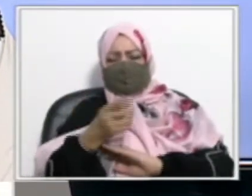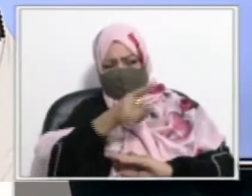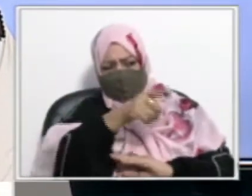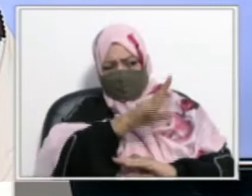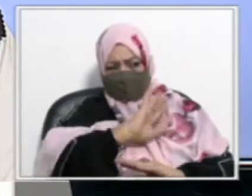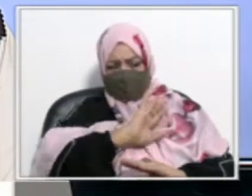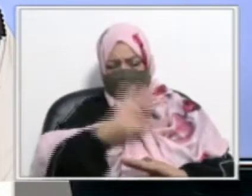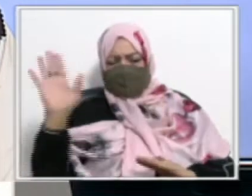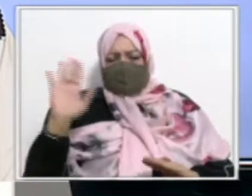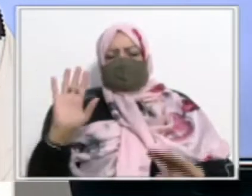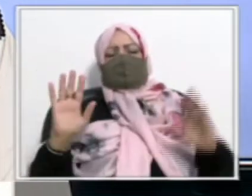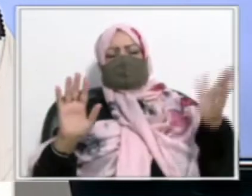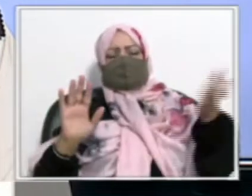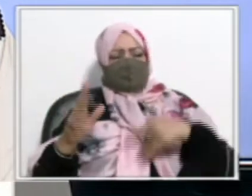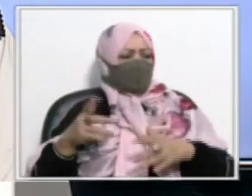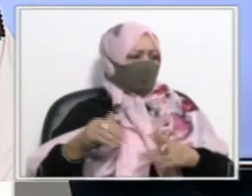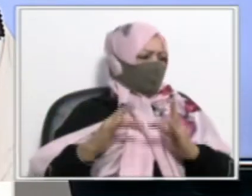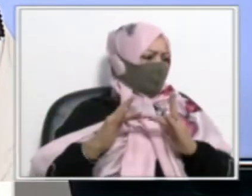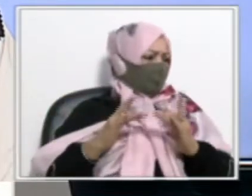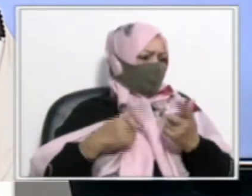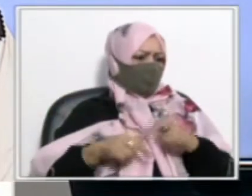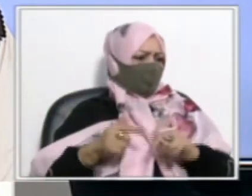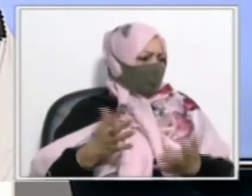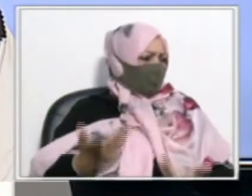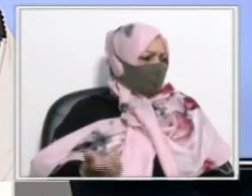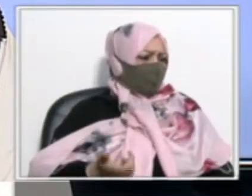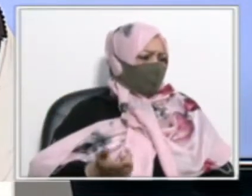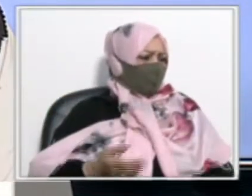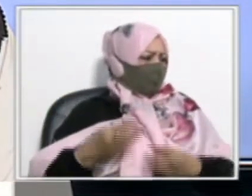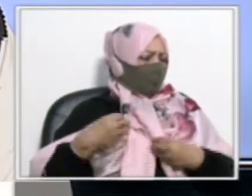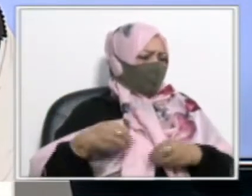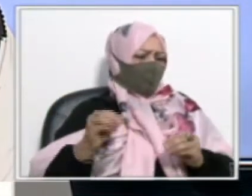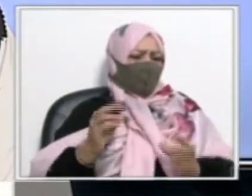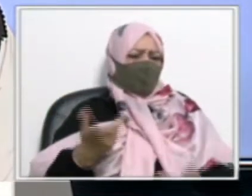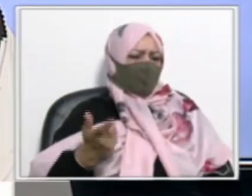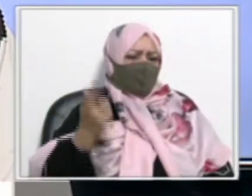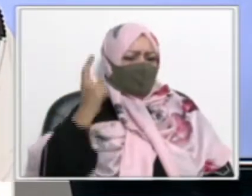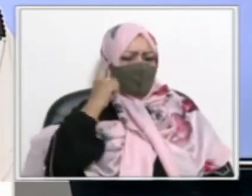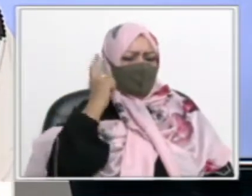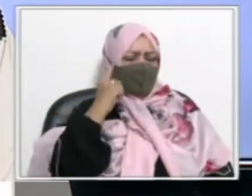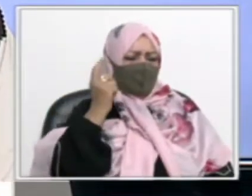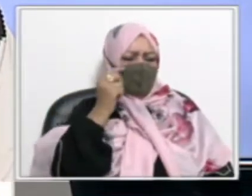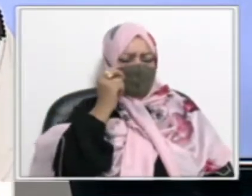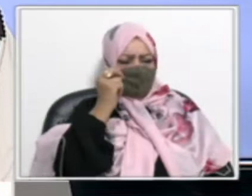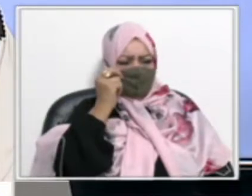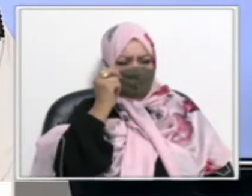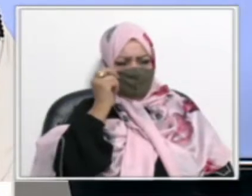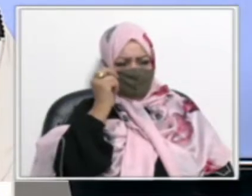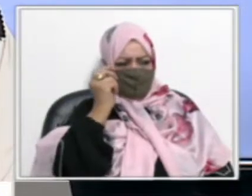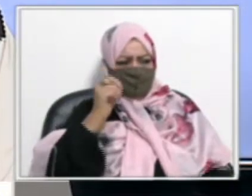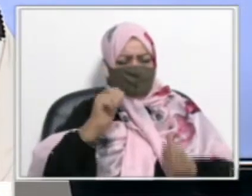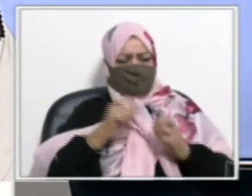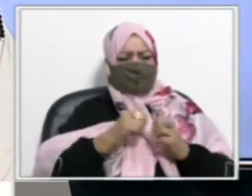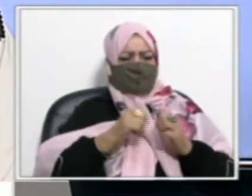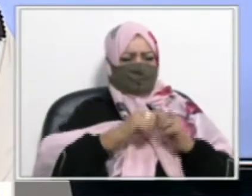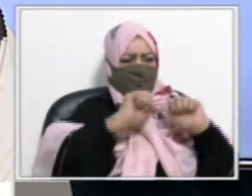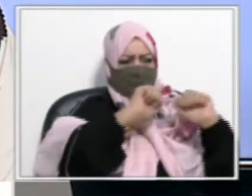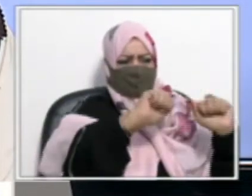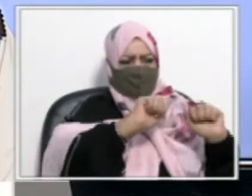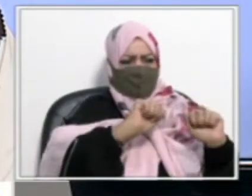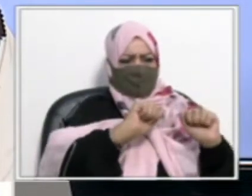البضاعة، فشنو يحطوا لك؟ يعطوك 20,000 يدك وفي الأوراق سجلوا لك 27 أو